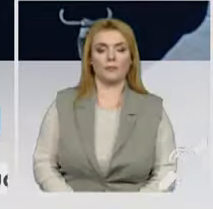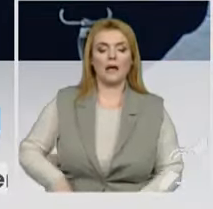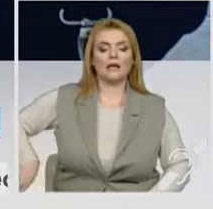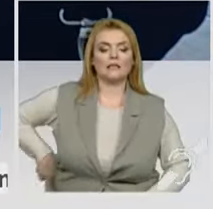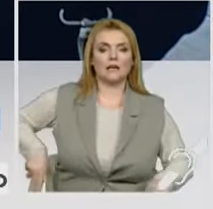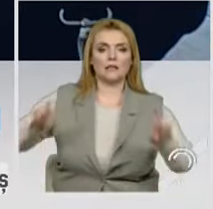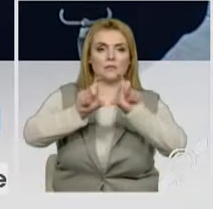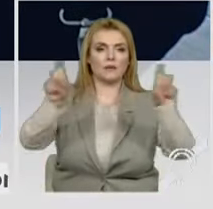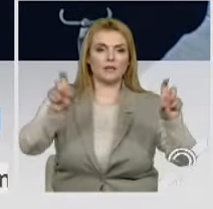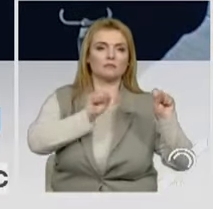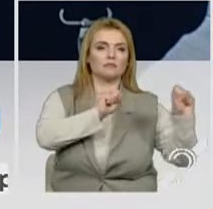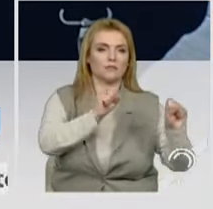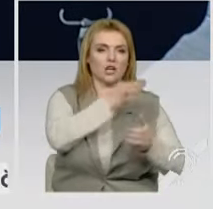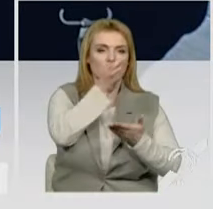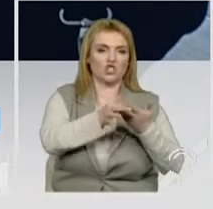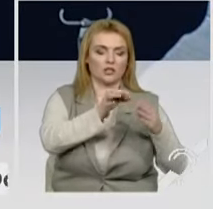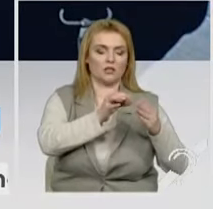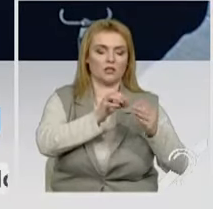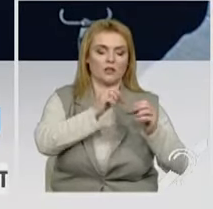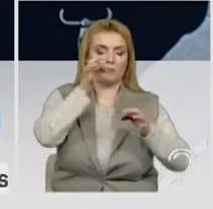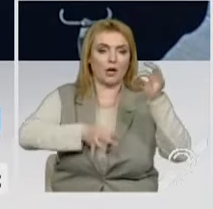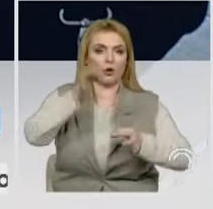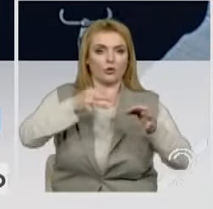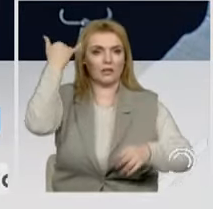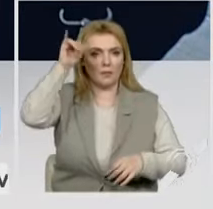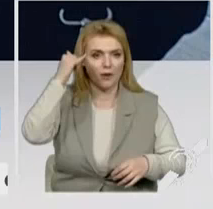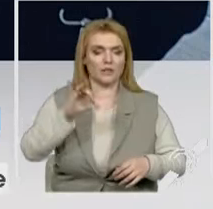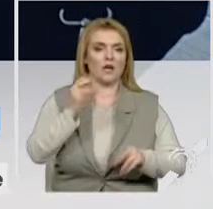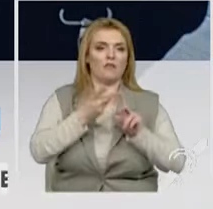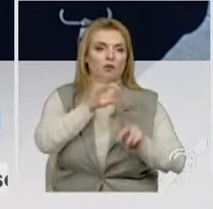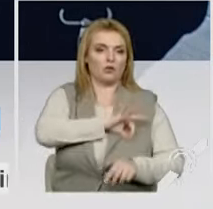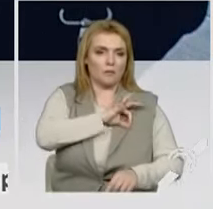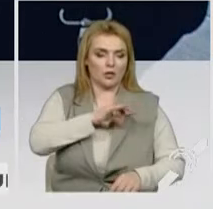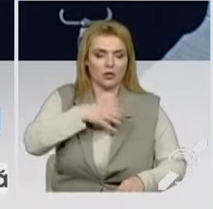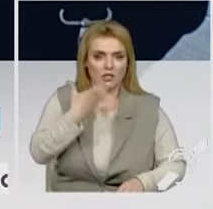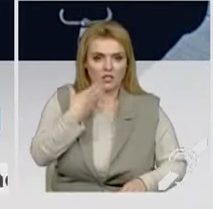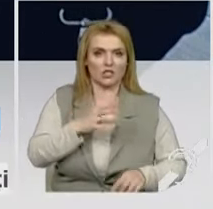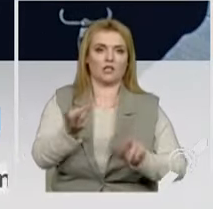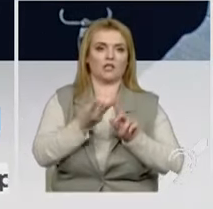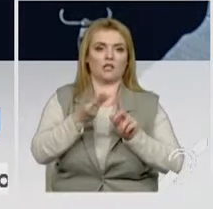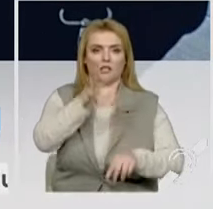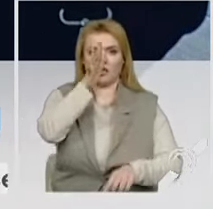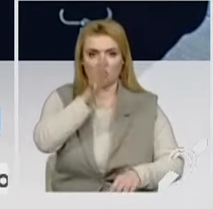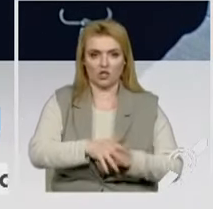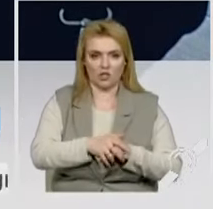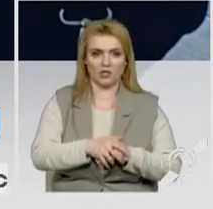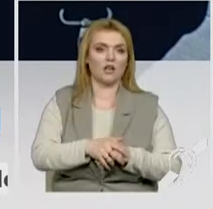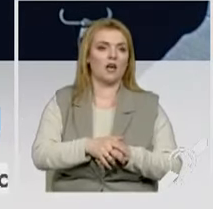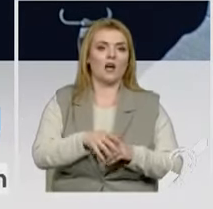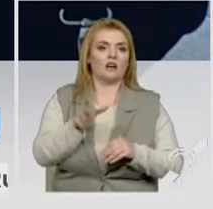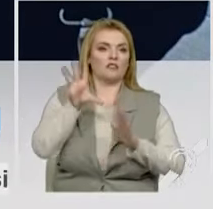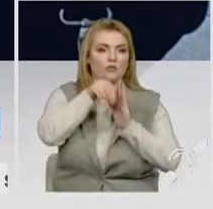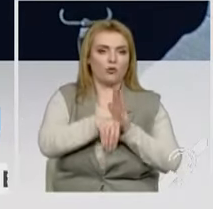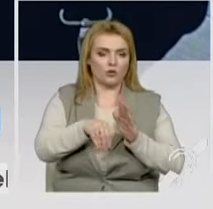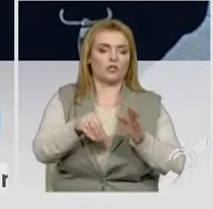Șeful Inspectoratului pentru Protecția Mediului Bălți, un inspector de la Strășeni și unul de la Chișinău, împreună cu proprietarul unei societăți din